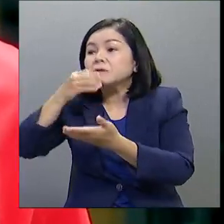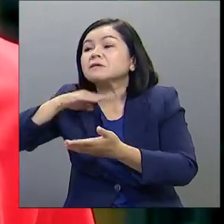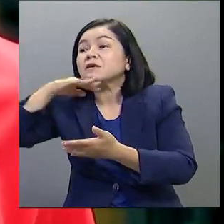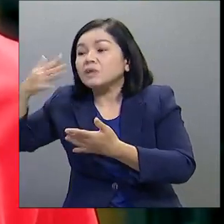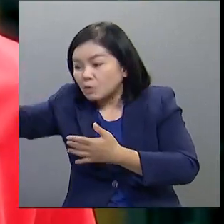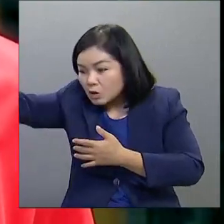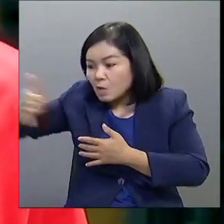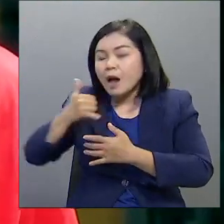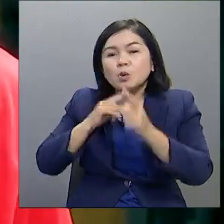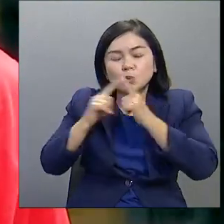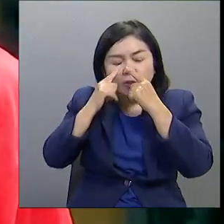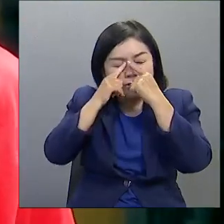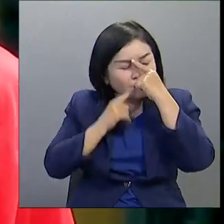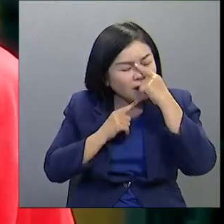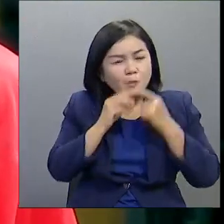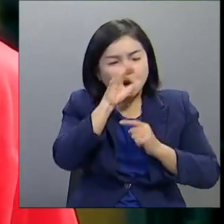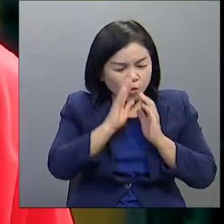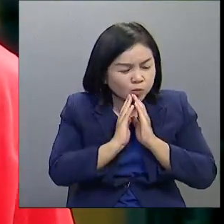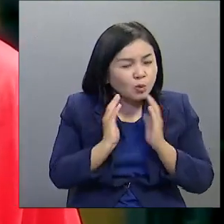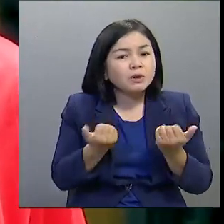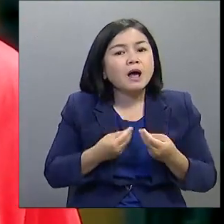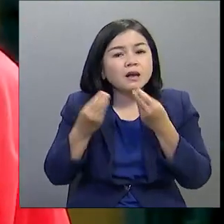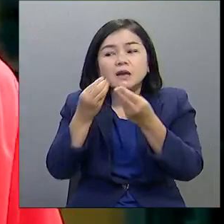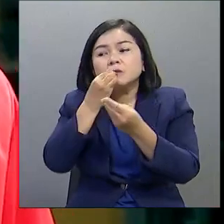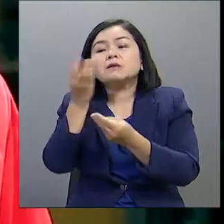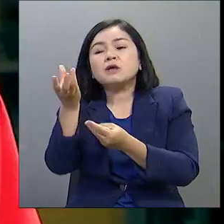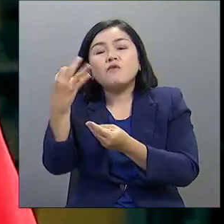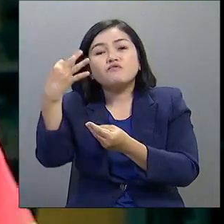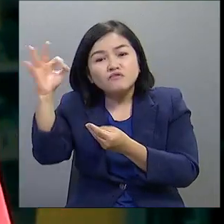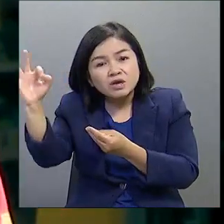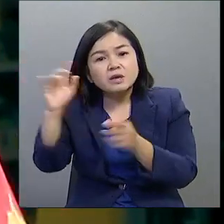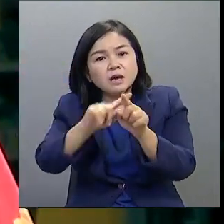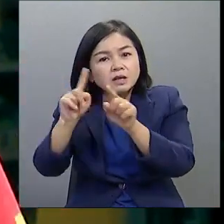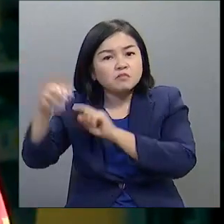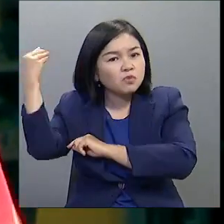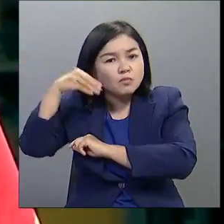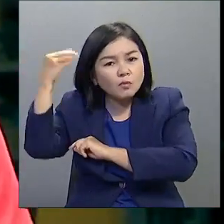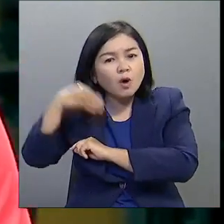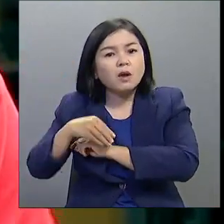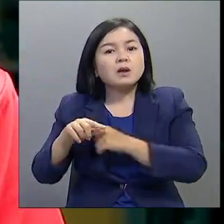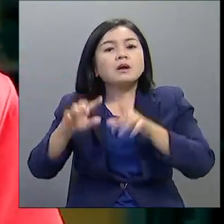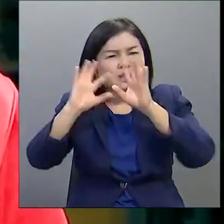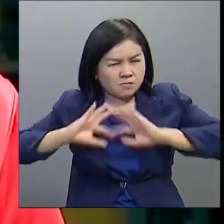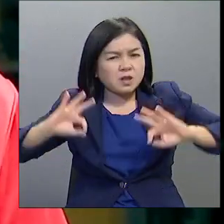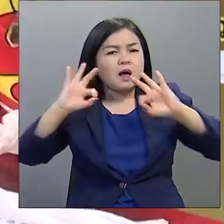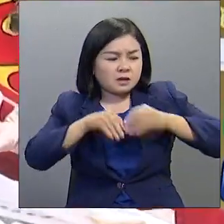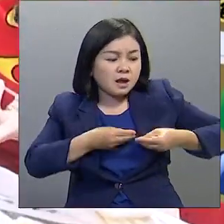าพูดกับผมทั้งน้ำตาเขาขอบคุณมากที่มอบข้าวให้เขากินมันมีหลายครั้งที่การให้นี่ทำให้ผมมี